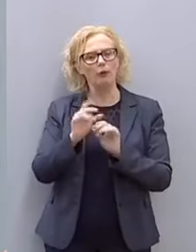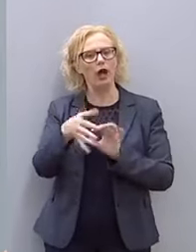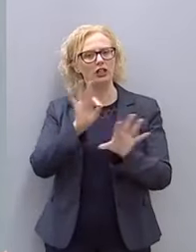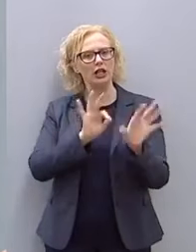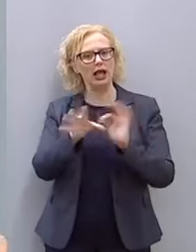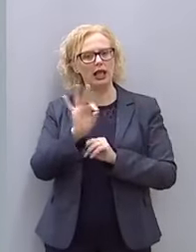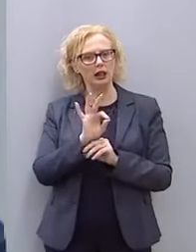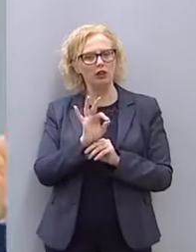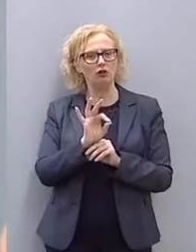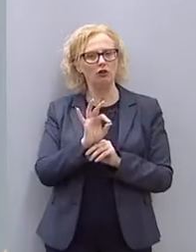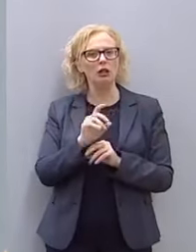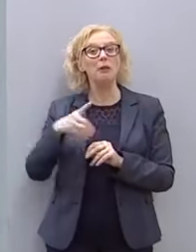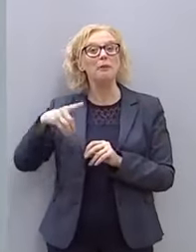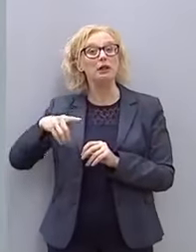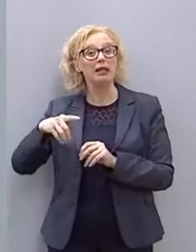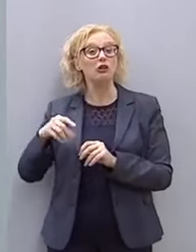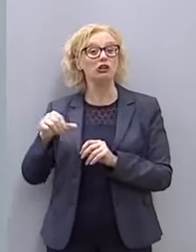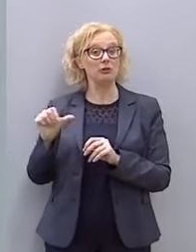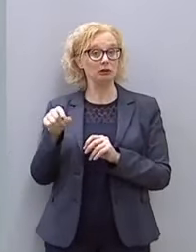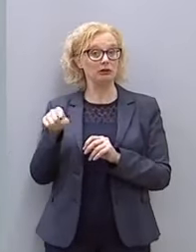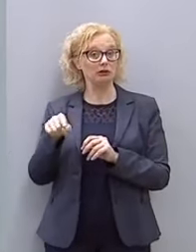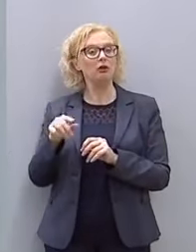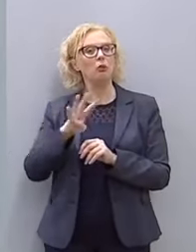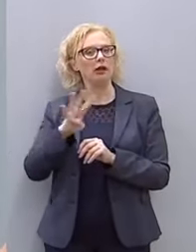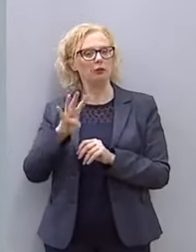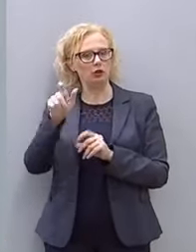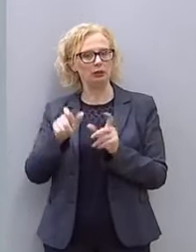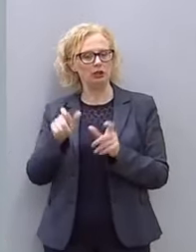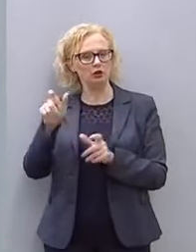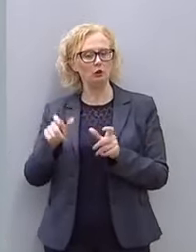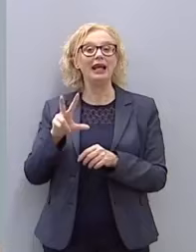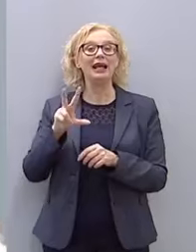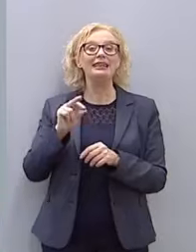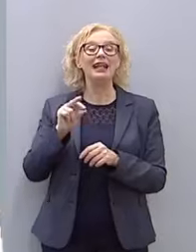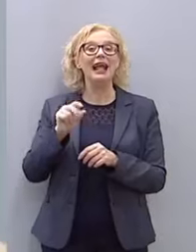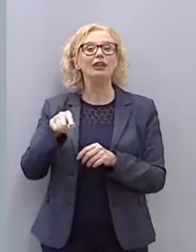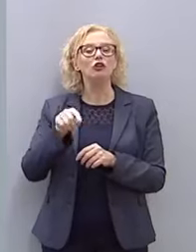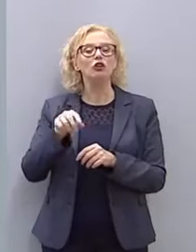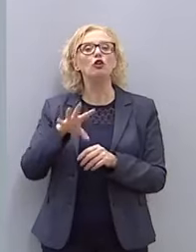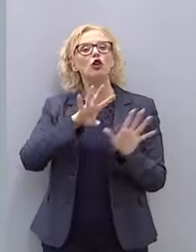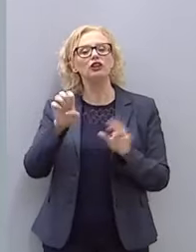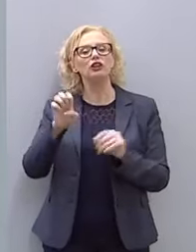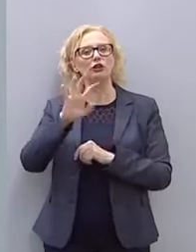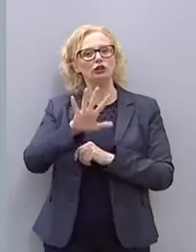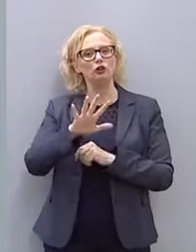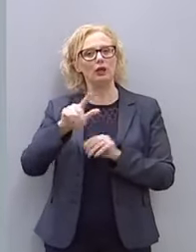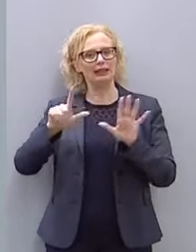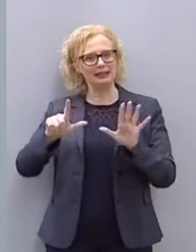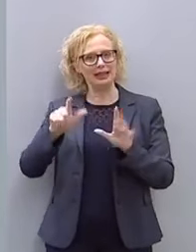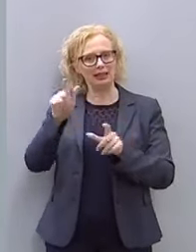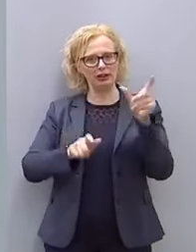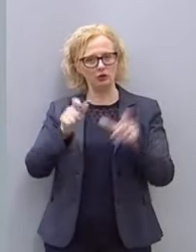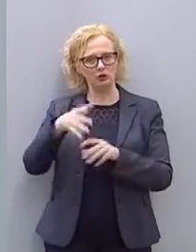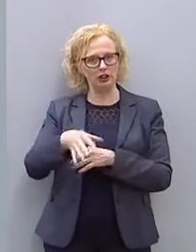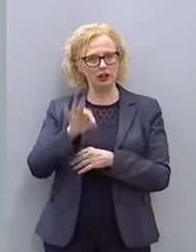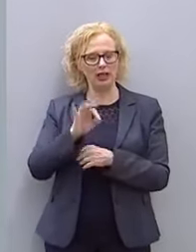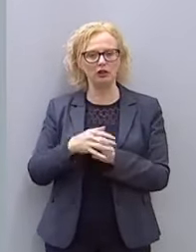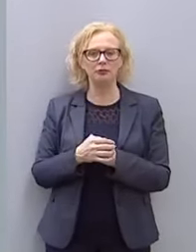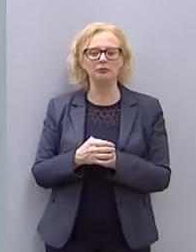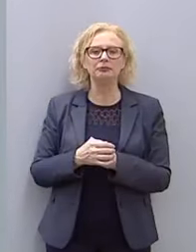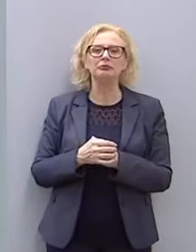e a primiero san martino di castrozza 44 a trento 957 per i